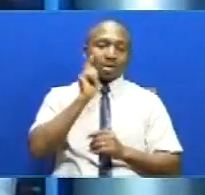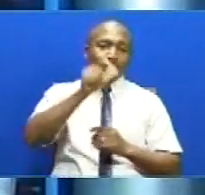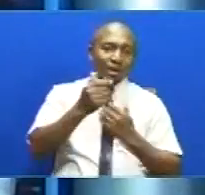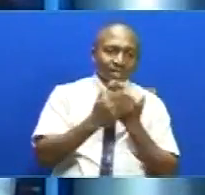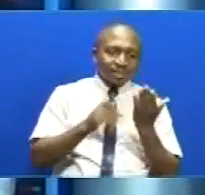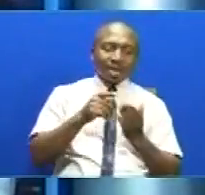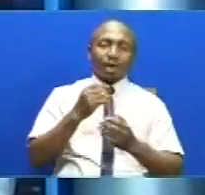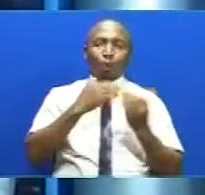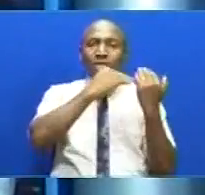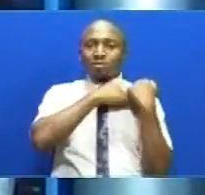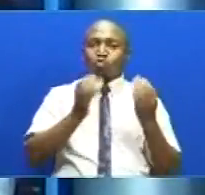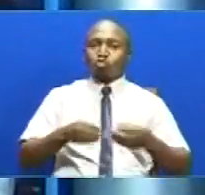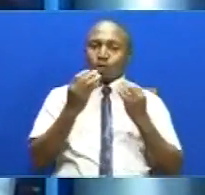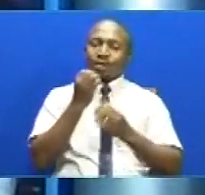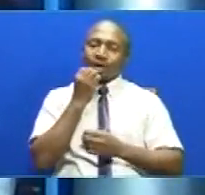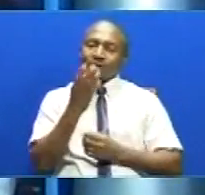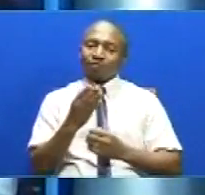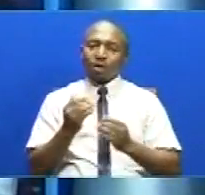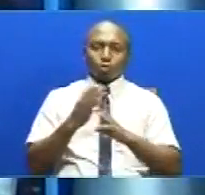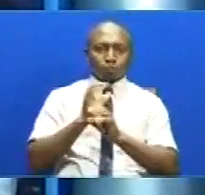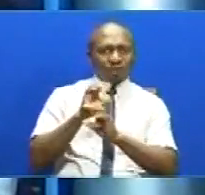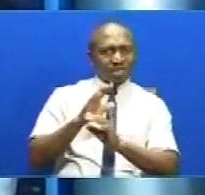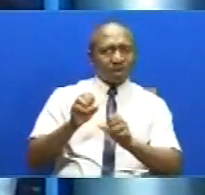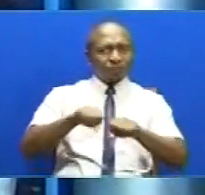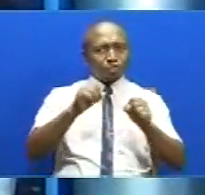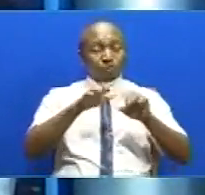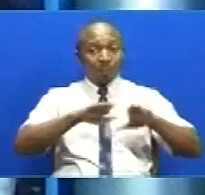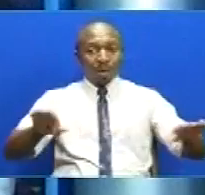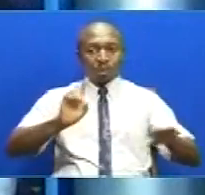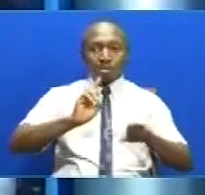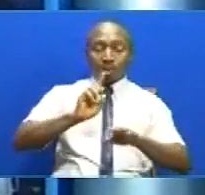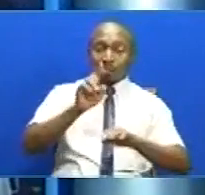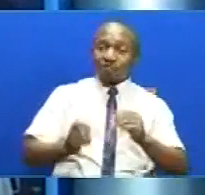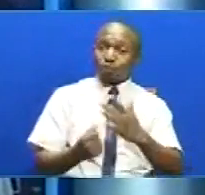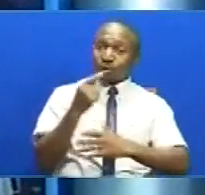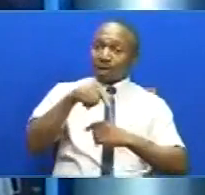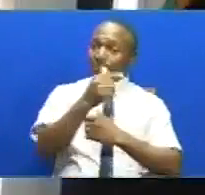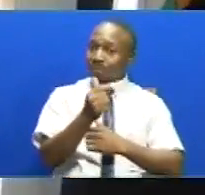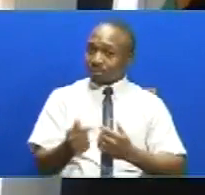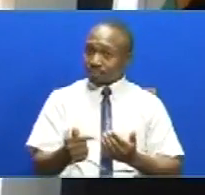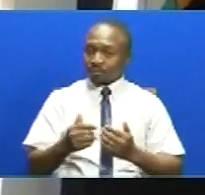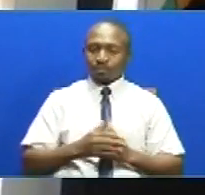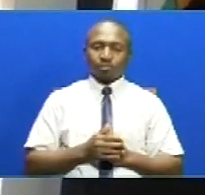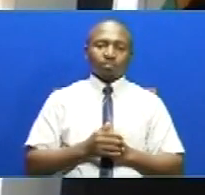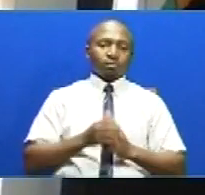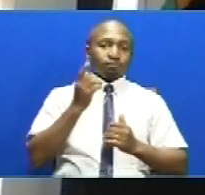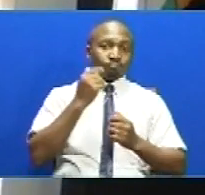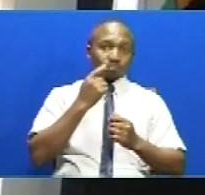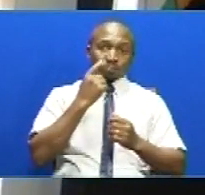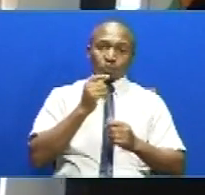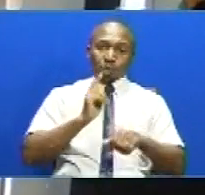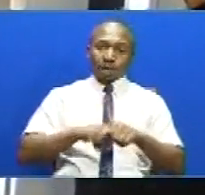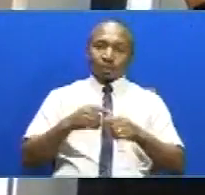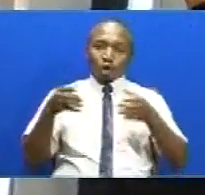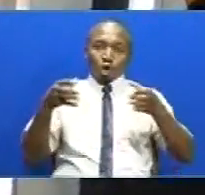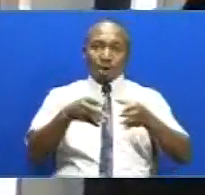taarifa kuhusu viashiria vyovyote vya uvunjifu wa amani vitakavyojitokeza hapa nchini. Akizungumza katika kongamano la amani